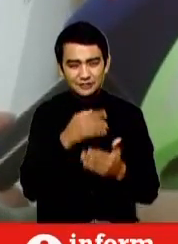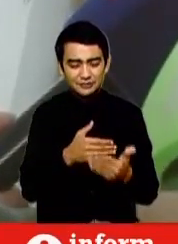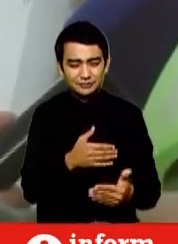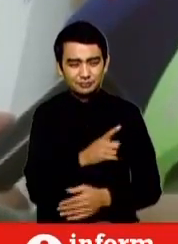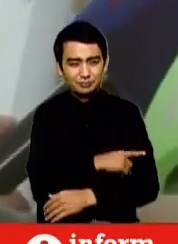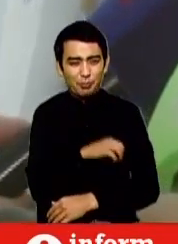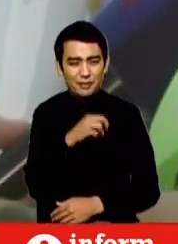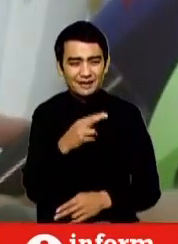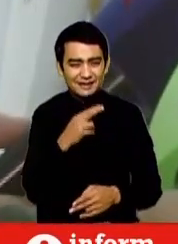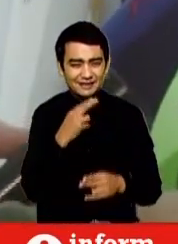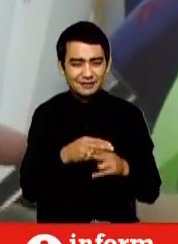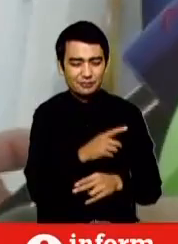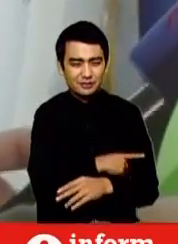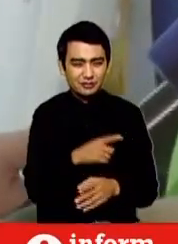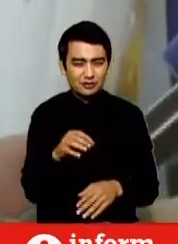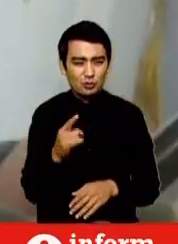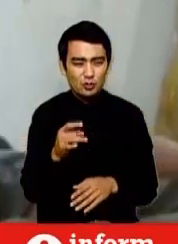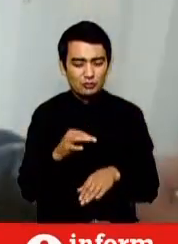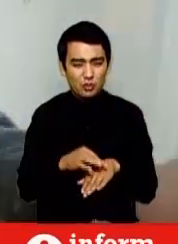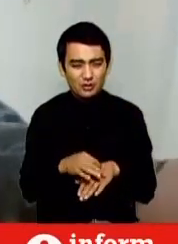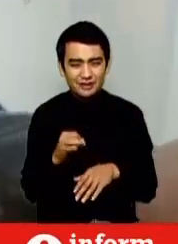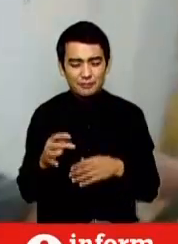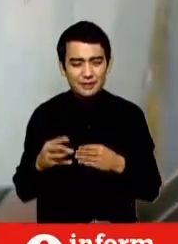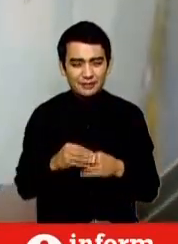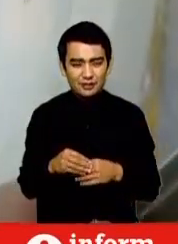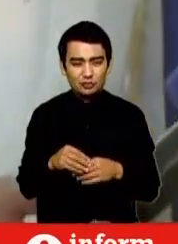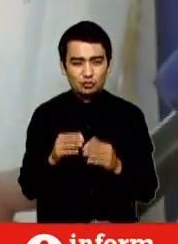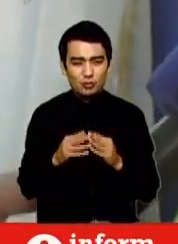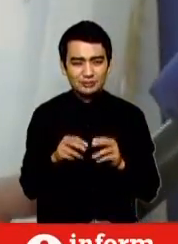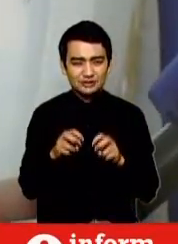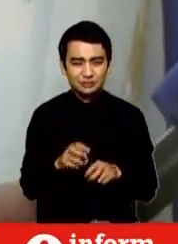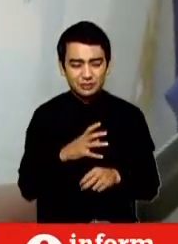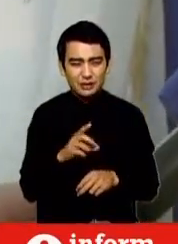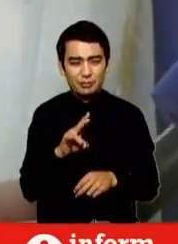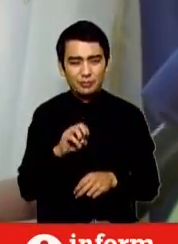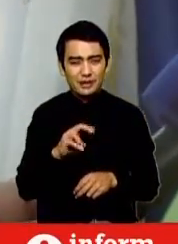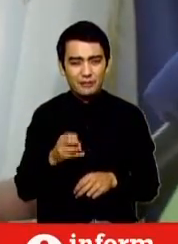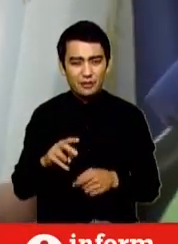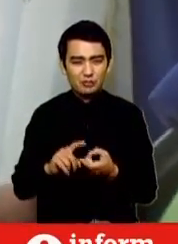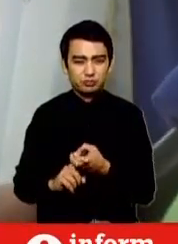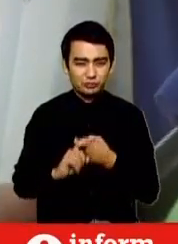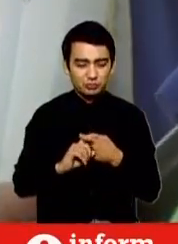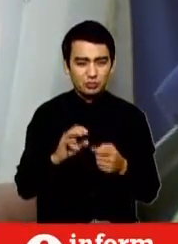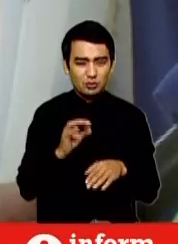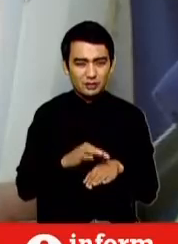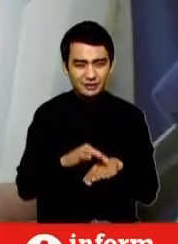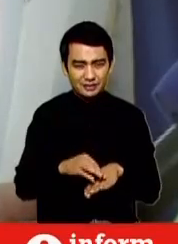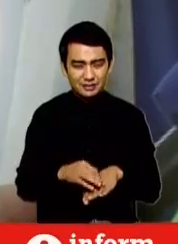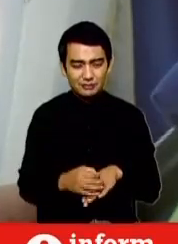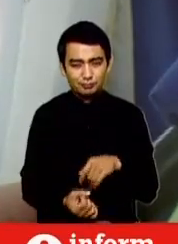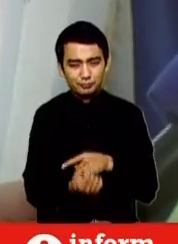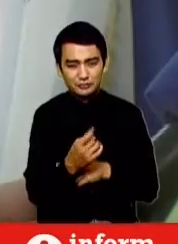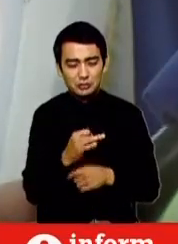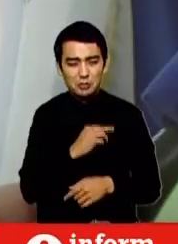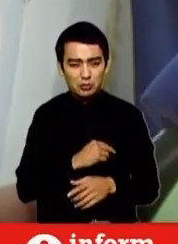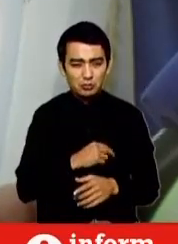медбикенің баласы ауырып, ол сонымен үйде отырған, кейін өзі пневмониямен ауырып тұрса да жұмысқа шықты. Айтуынша дәрігерлер жұмысқа шыға